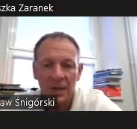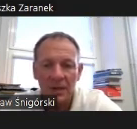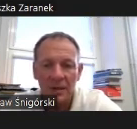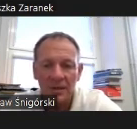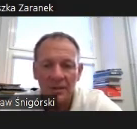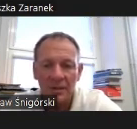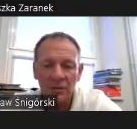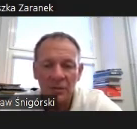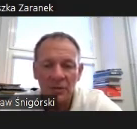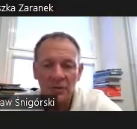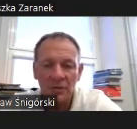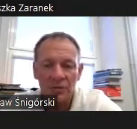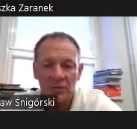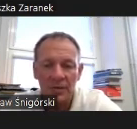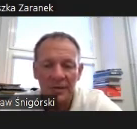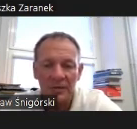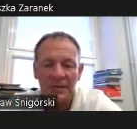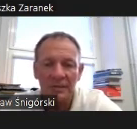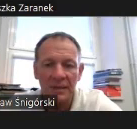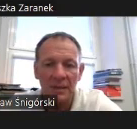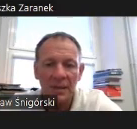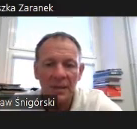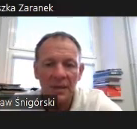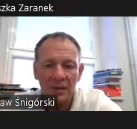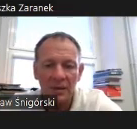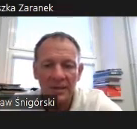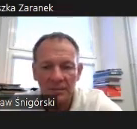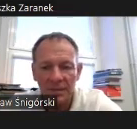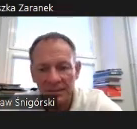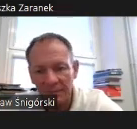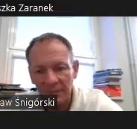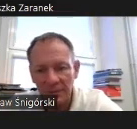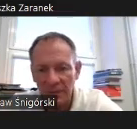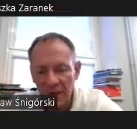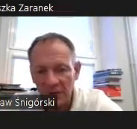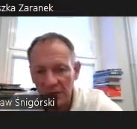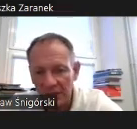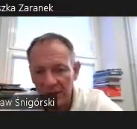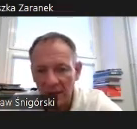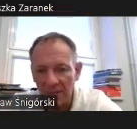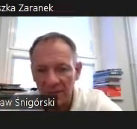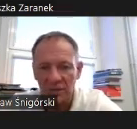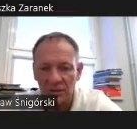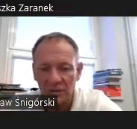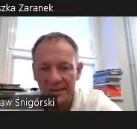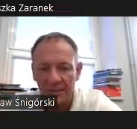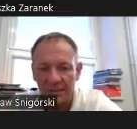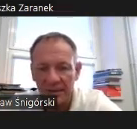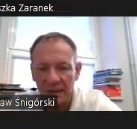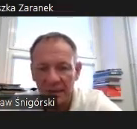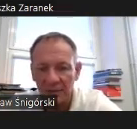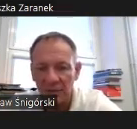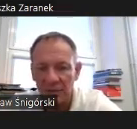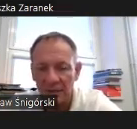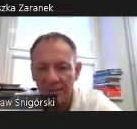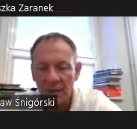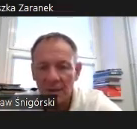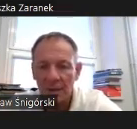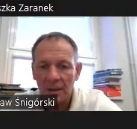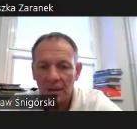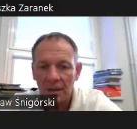złotych od początku zrobione do samego końca. To Państwo widzicie, jeszcze jest w takiej fazie, że coś jest zapakowane, ale